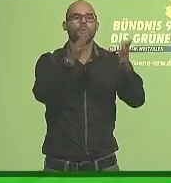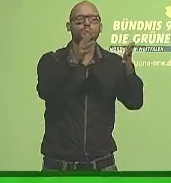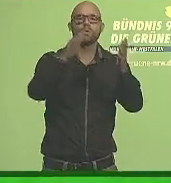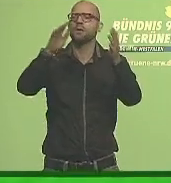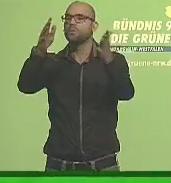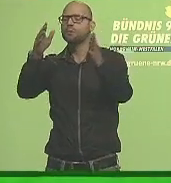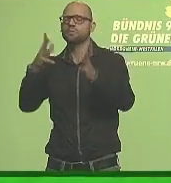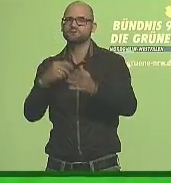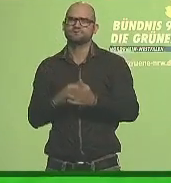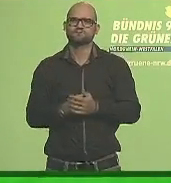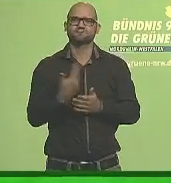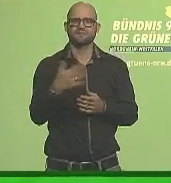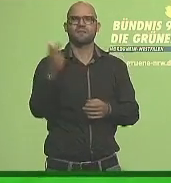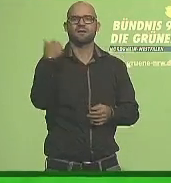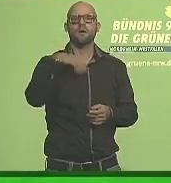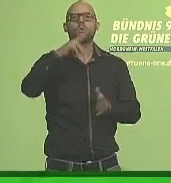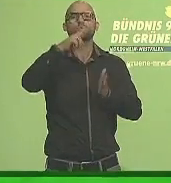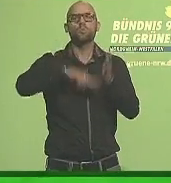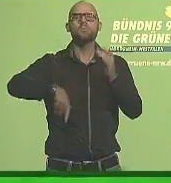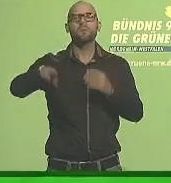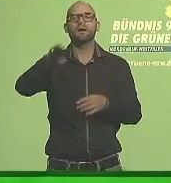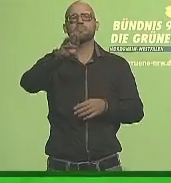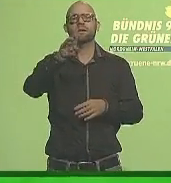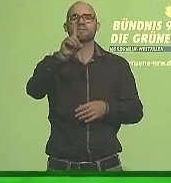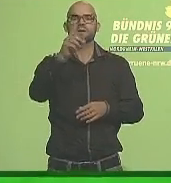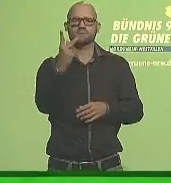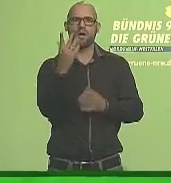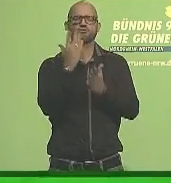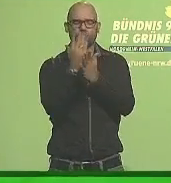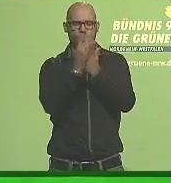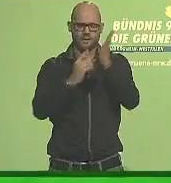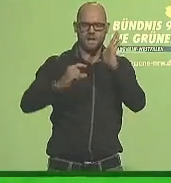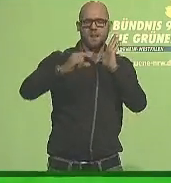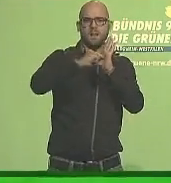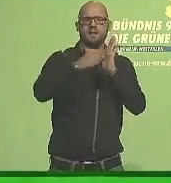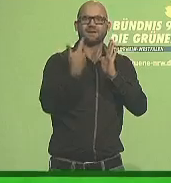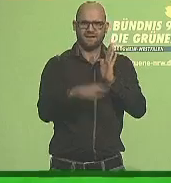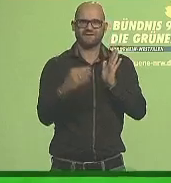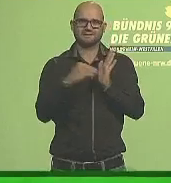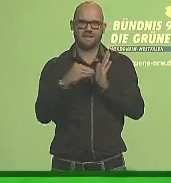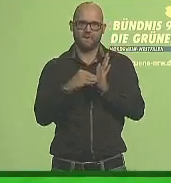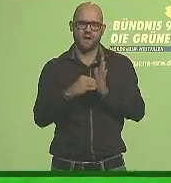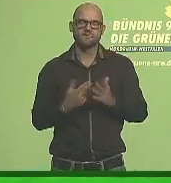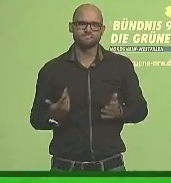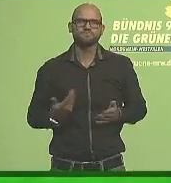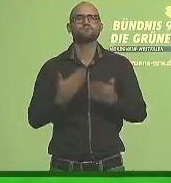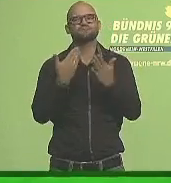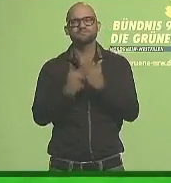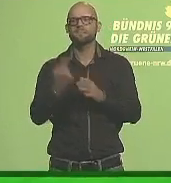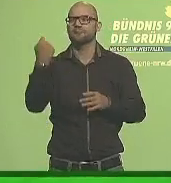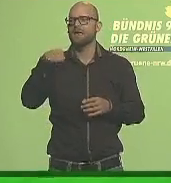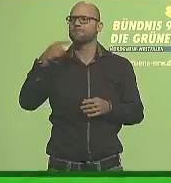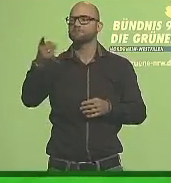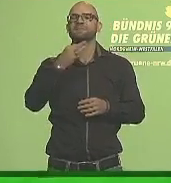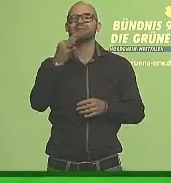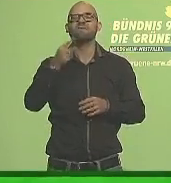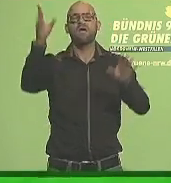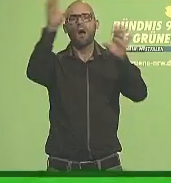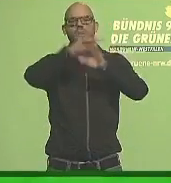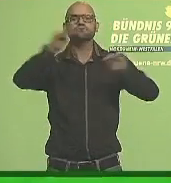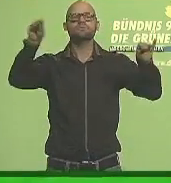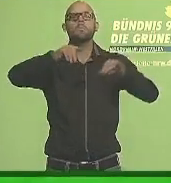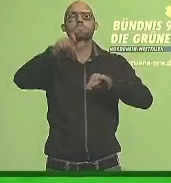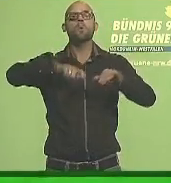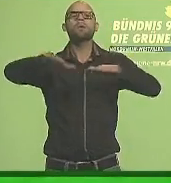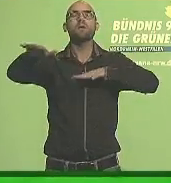Wir hatten da auf der BDK in Nürnberg schon einen Passus mit drin. Kurzum, die von Silvia soeben ausgerufene